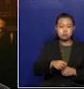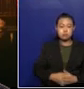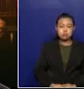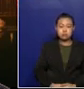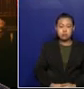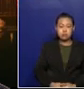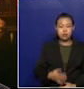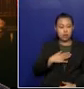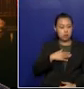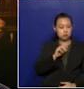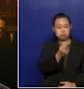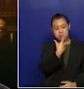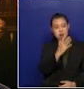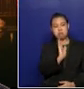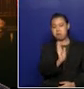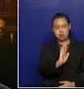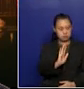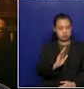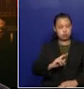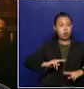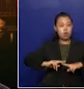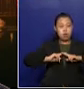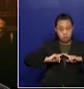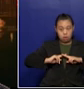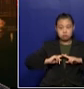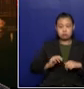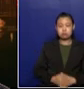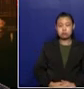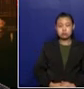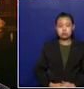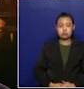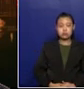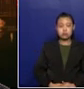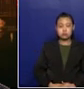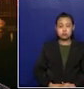ราไม่เคยเป็นขี้ข้าใครมาตลอดเราเป็นเอกราชนะ